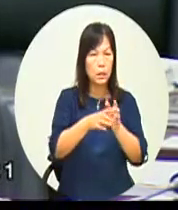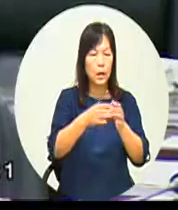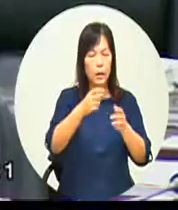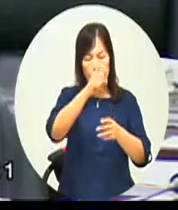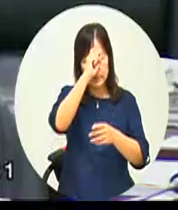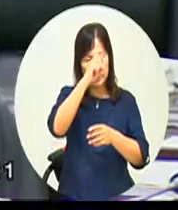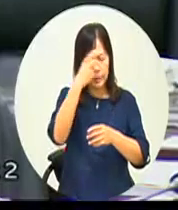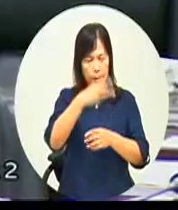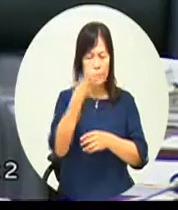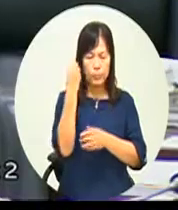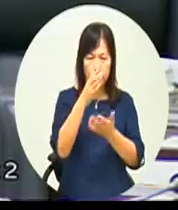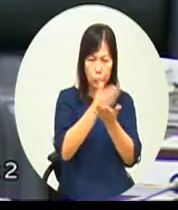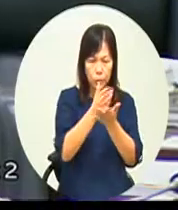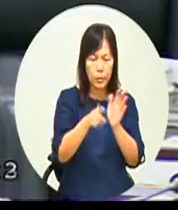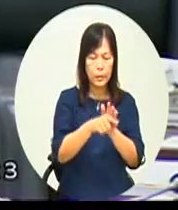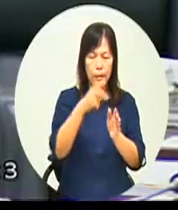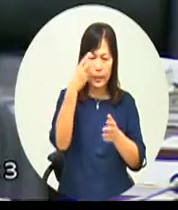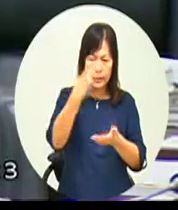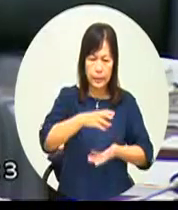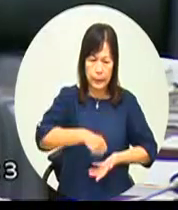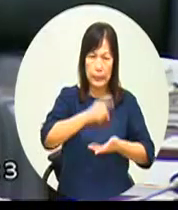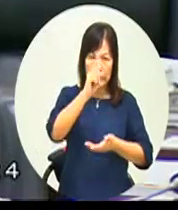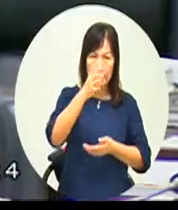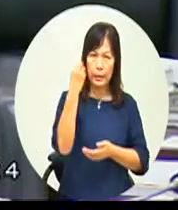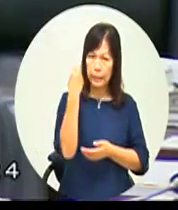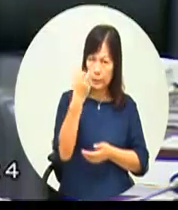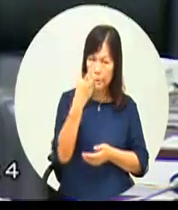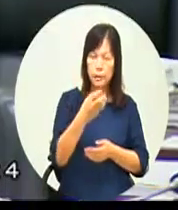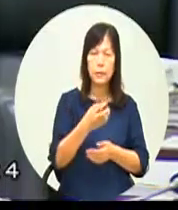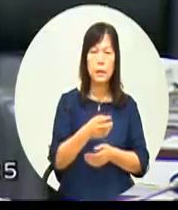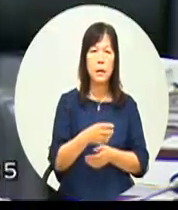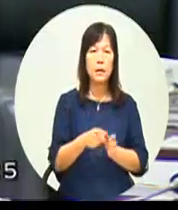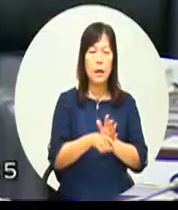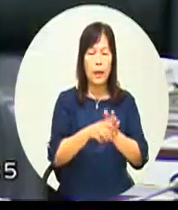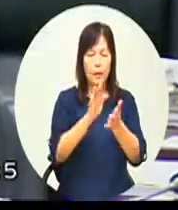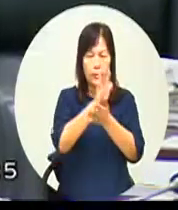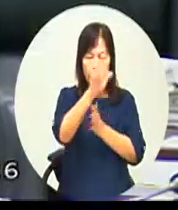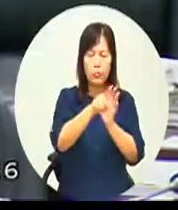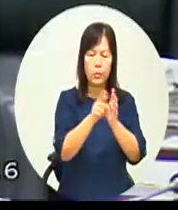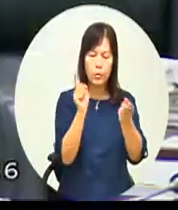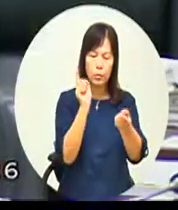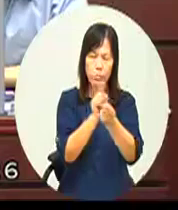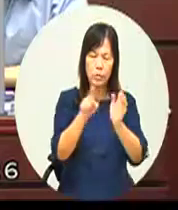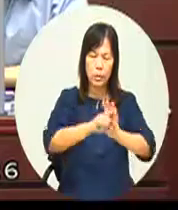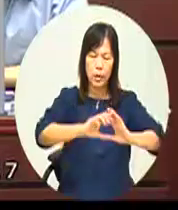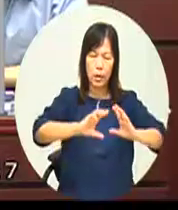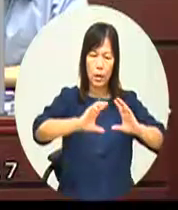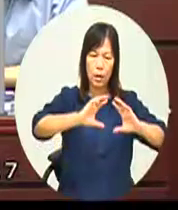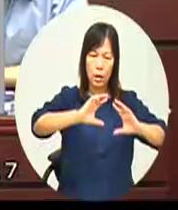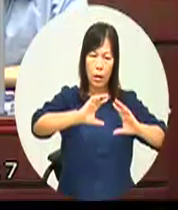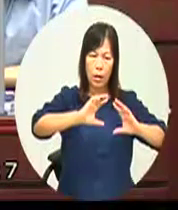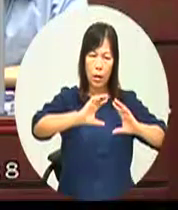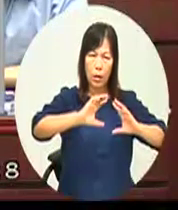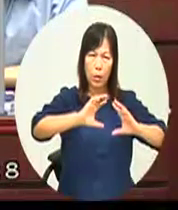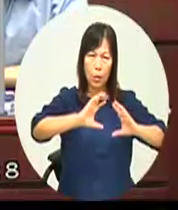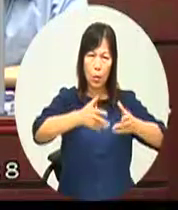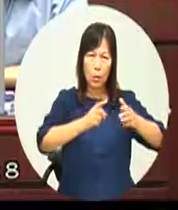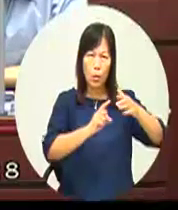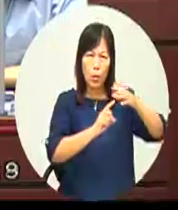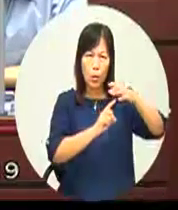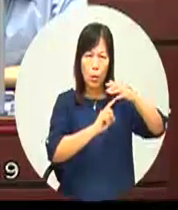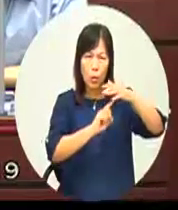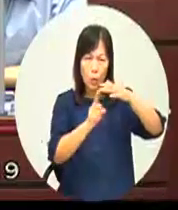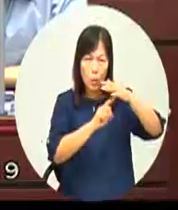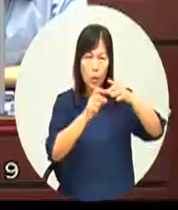重新评估，再提一份新的。好，那也给 我们会来要求那个国公局那边啊，对